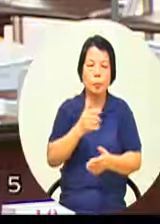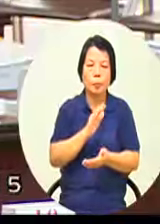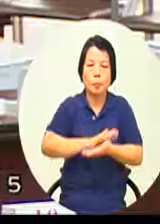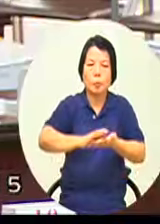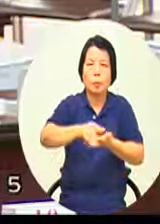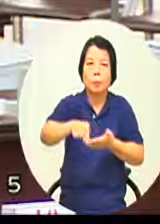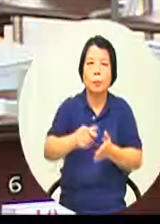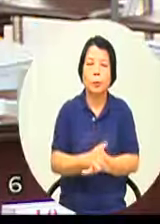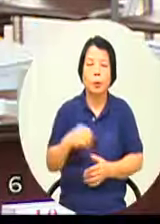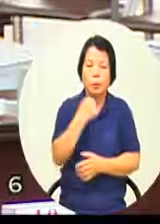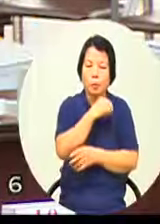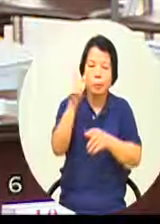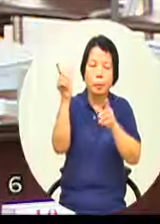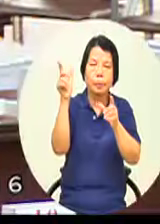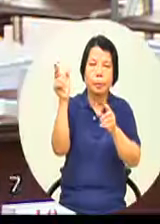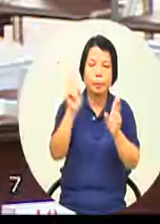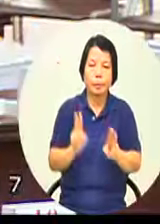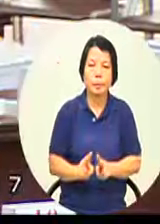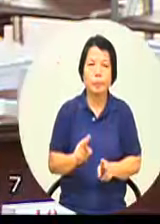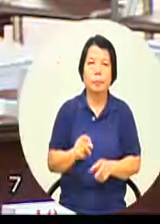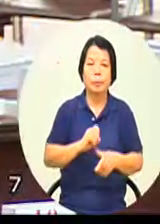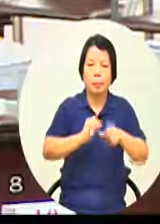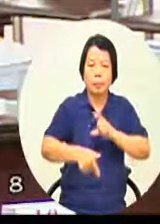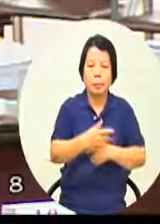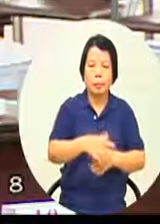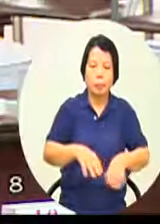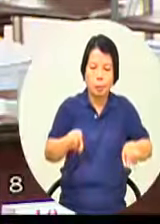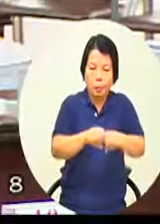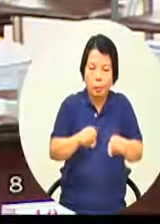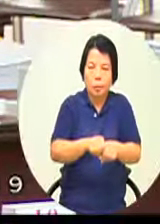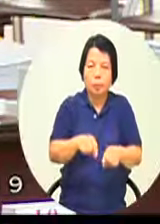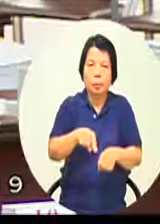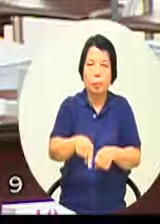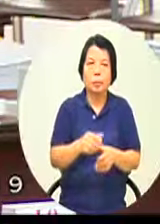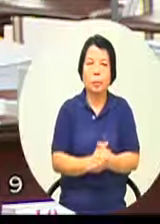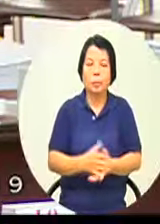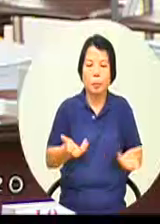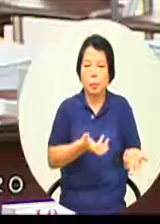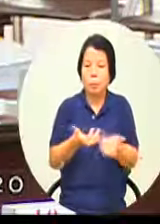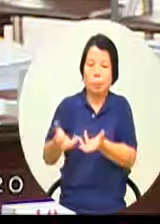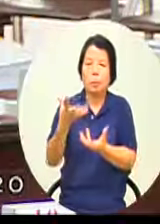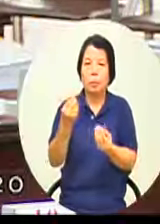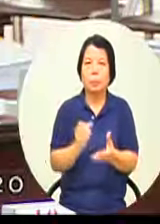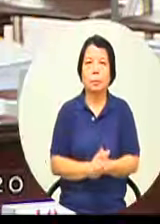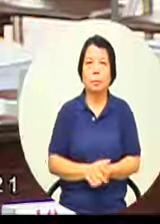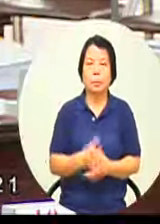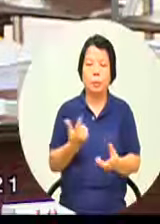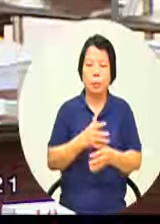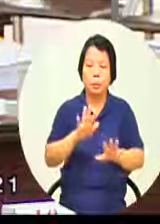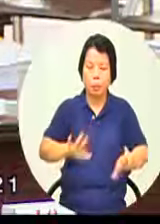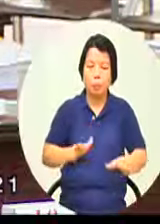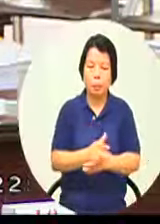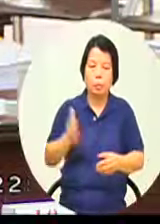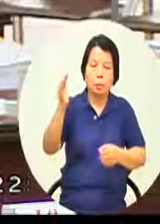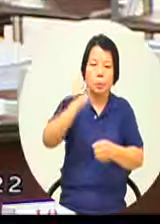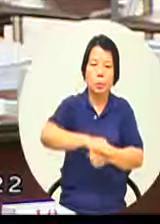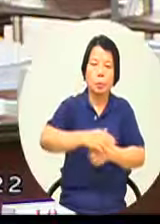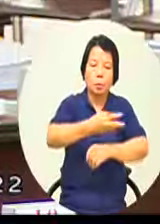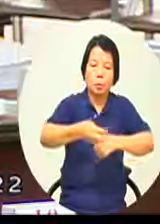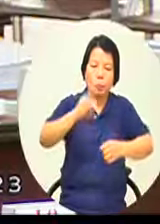迄台电的供啊，电供啊，无那迁移咧。自然最高差一半去哩，但